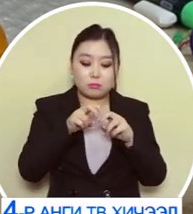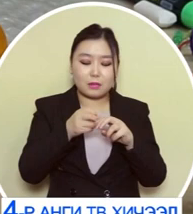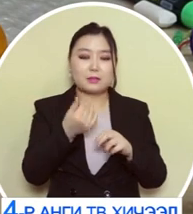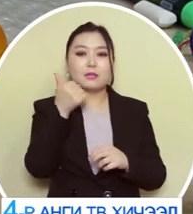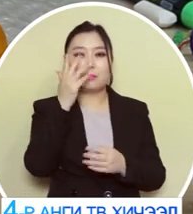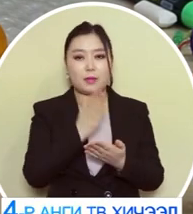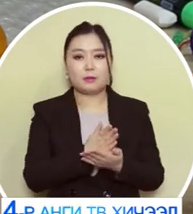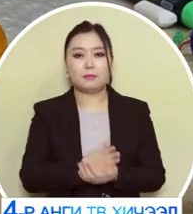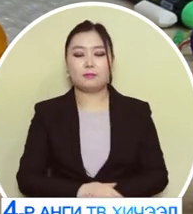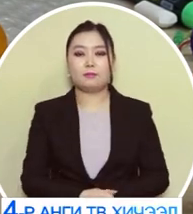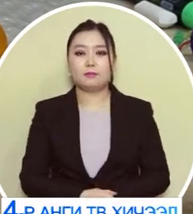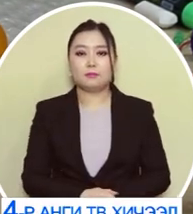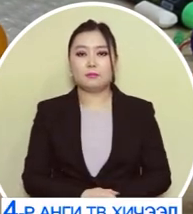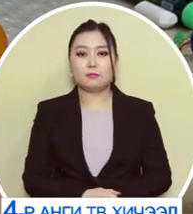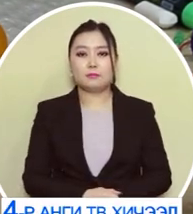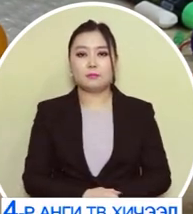жанды.